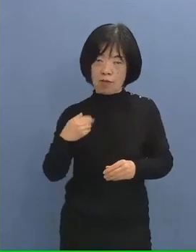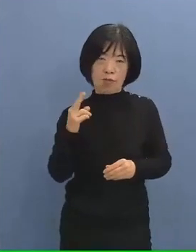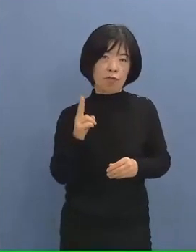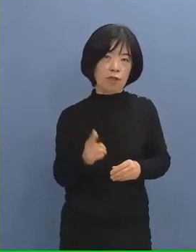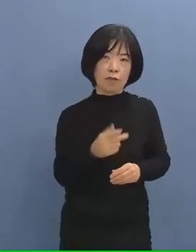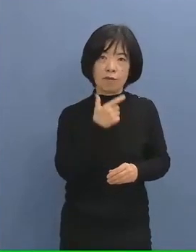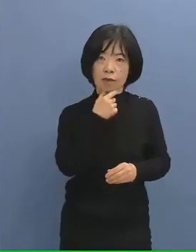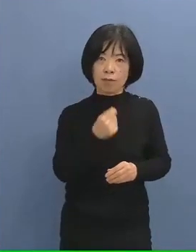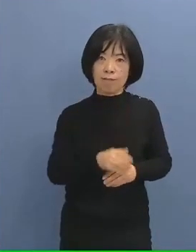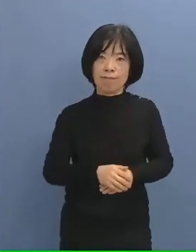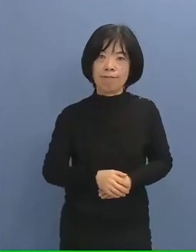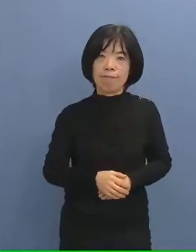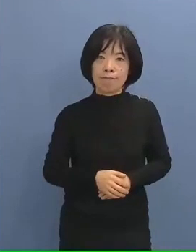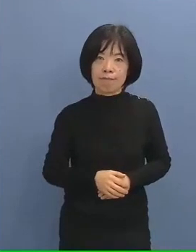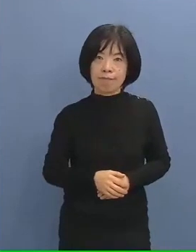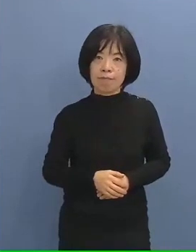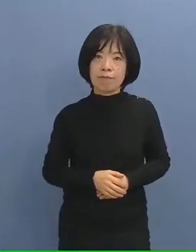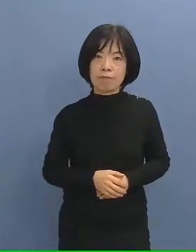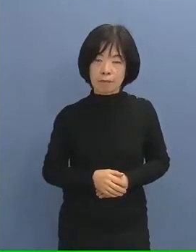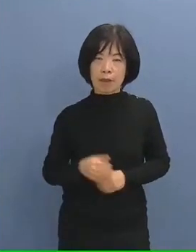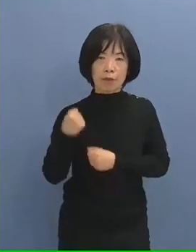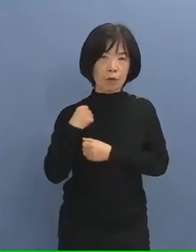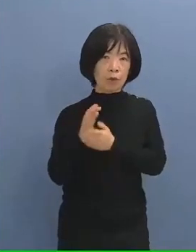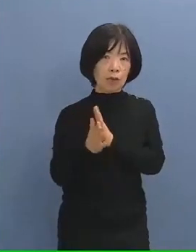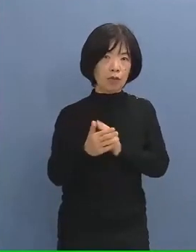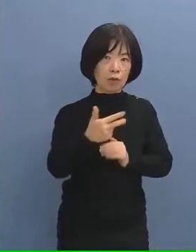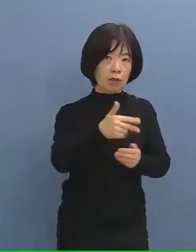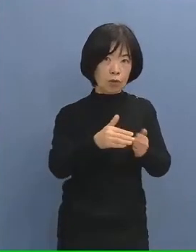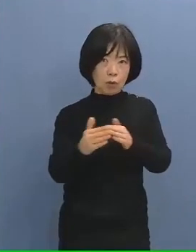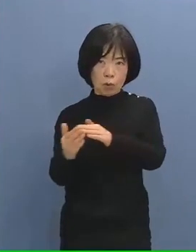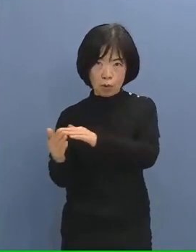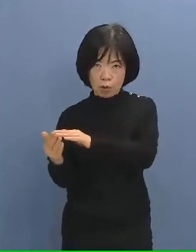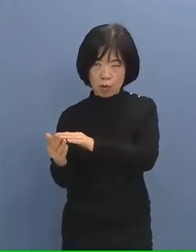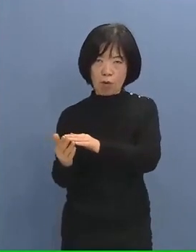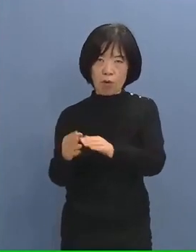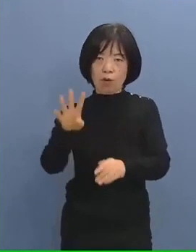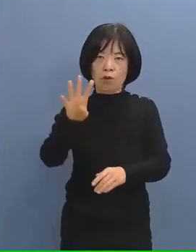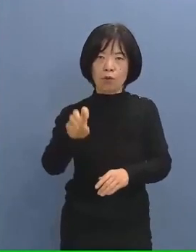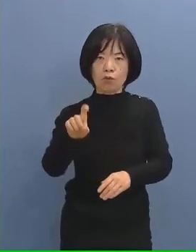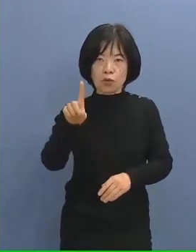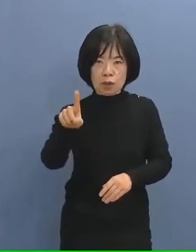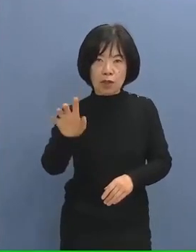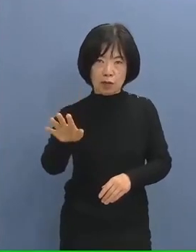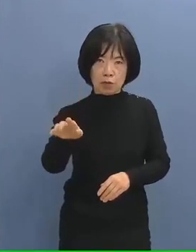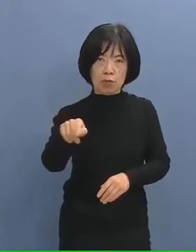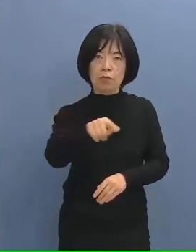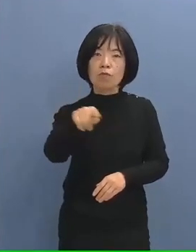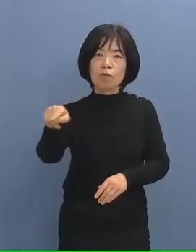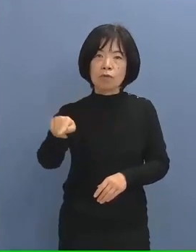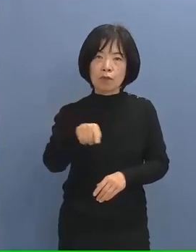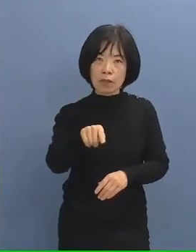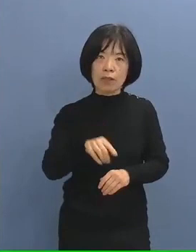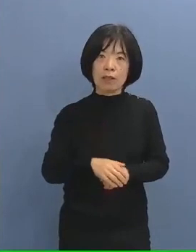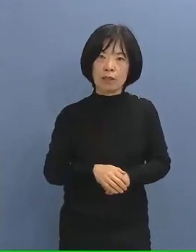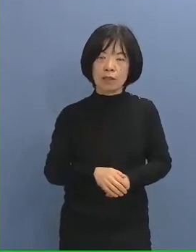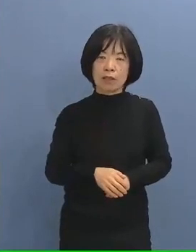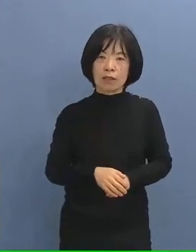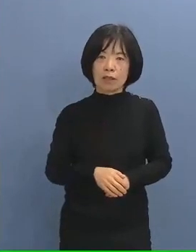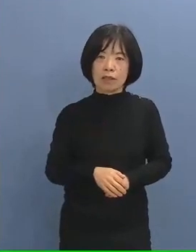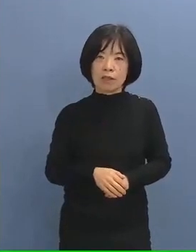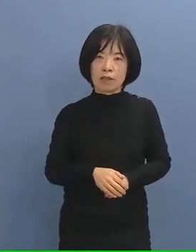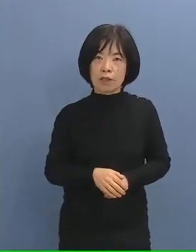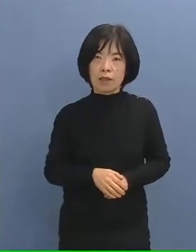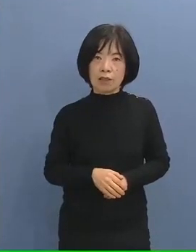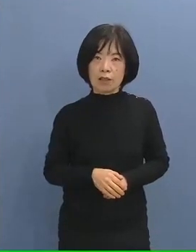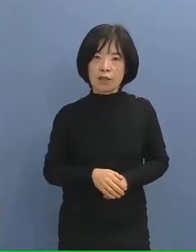より大事なのがやっぱり県内の市長ですね。41市長がそういった時にフィールド